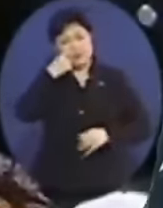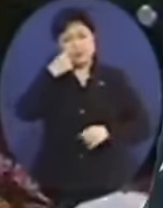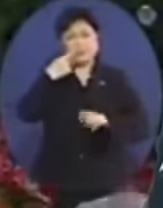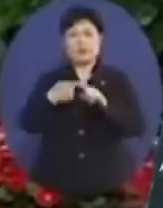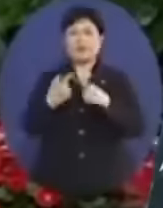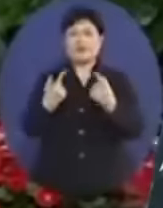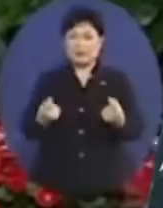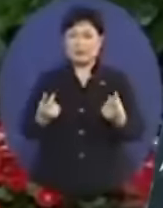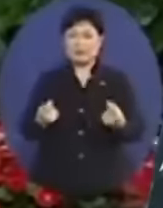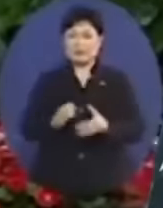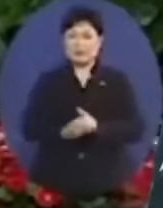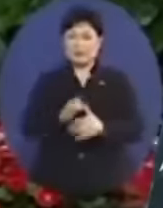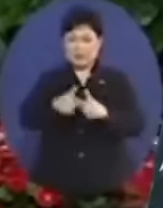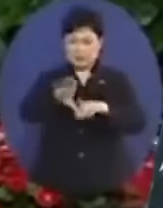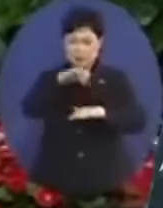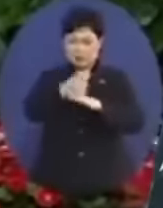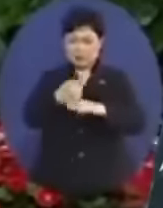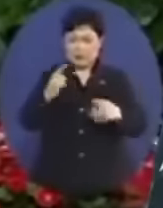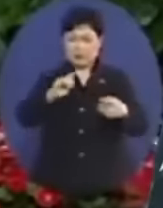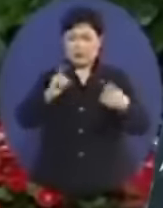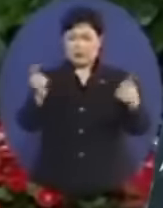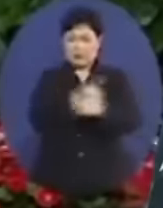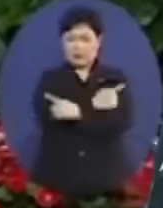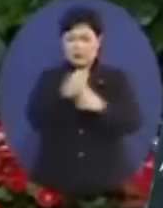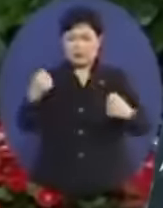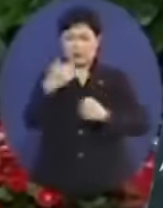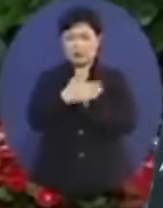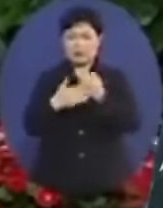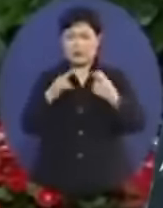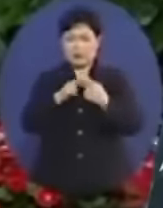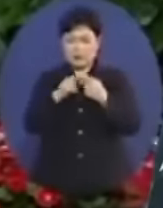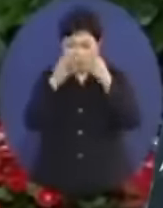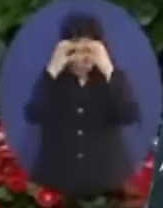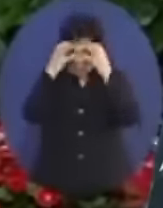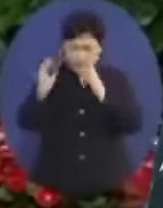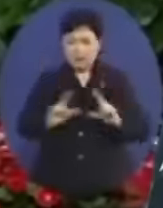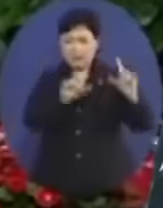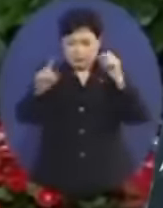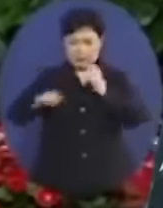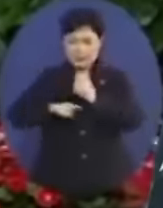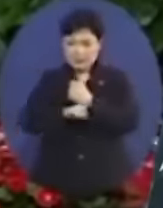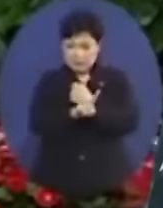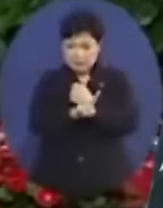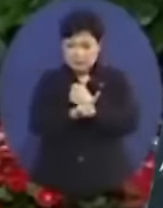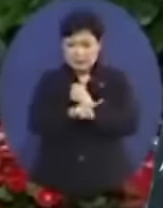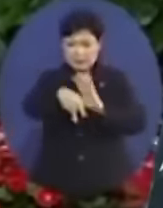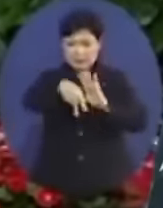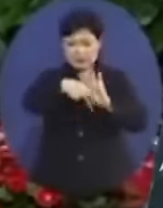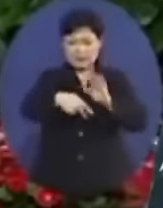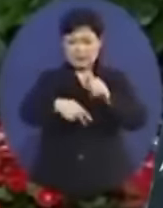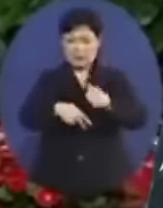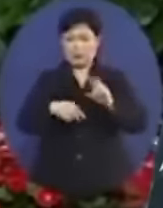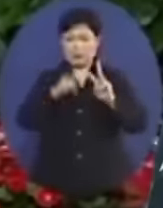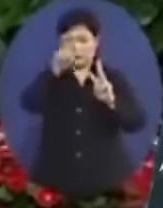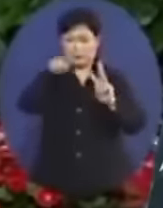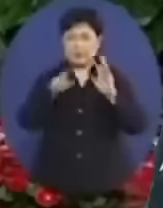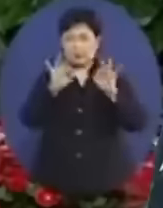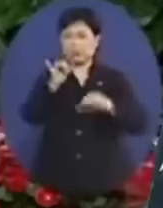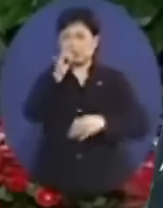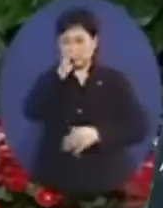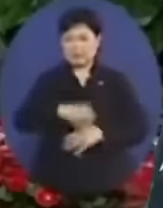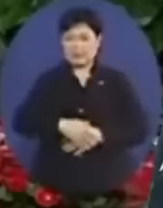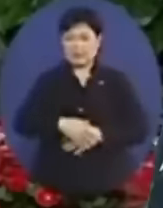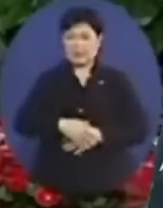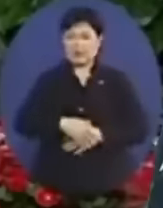하라 예수 그리도의 속의 삶과 의 의를는 이사야 53장 볼 수 있습니다